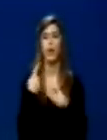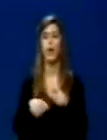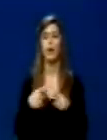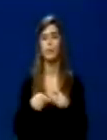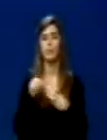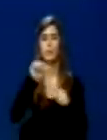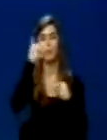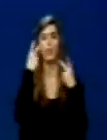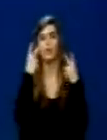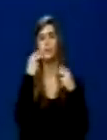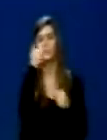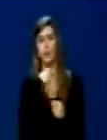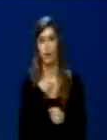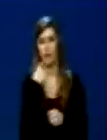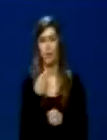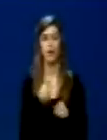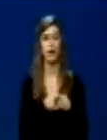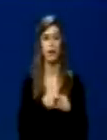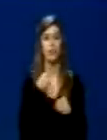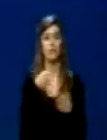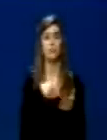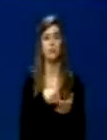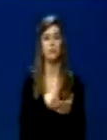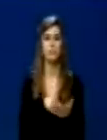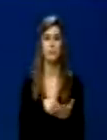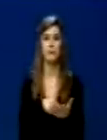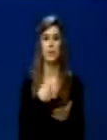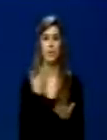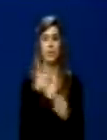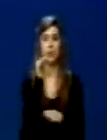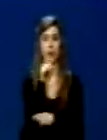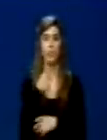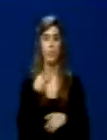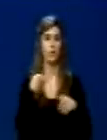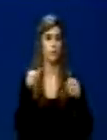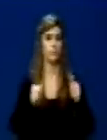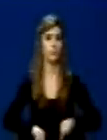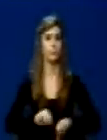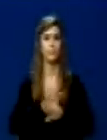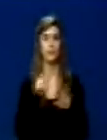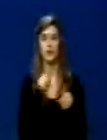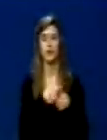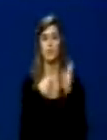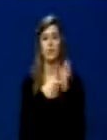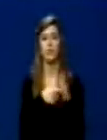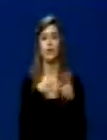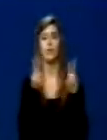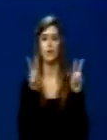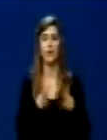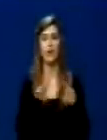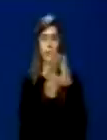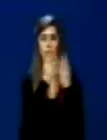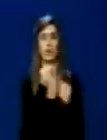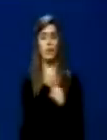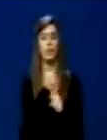raportin është ajo që e thash fillim, pra që nuk raporti dështon që ta tregoj vërtet punën e AKP-s edhe